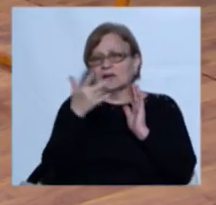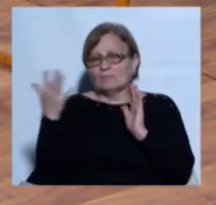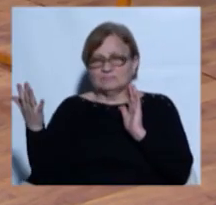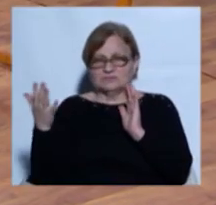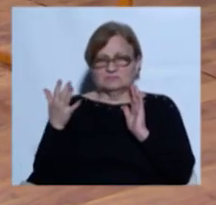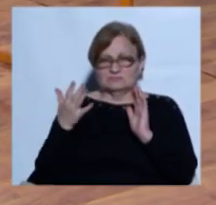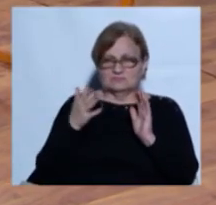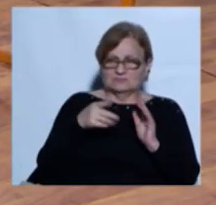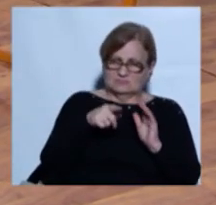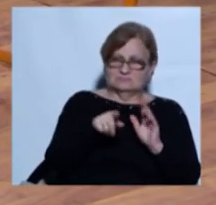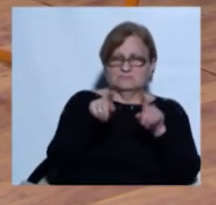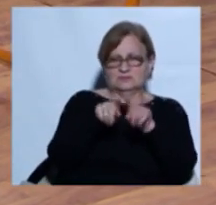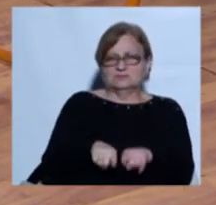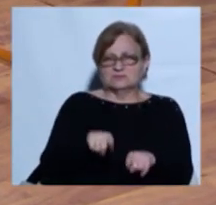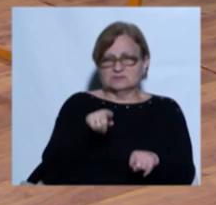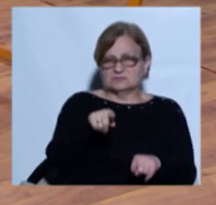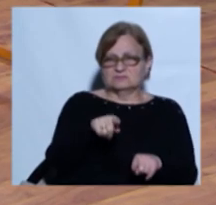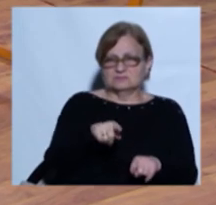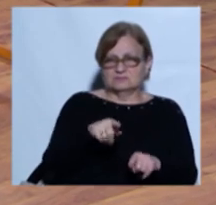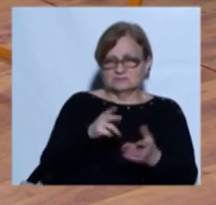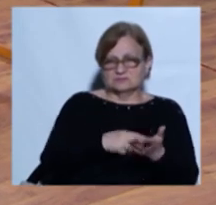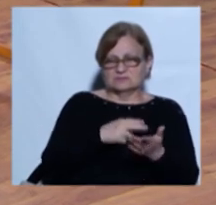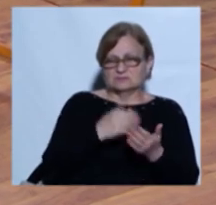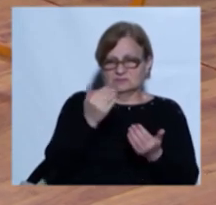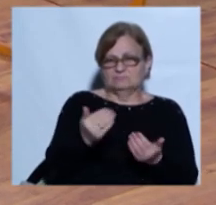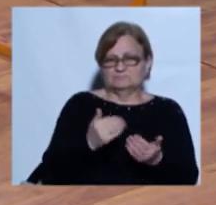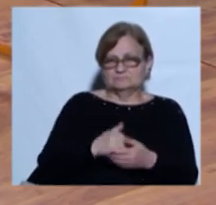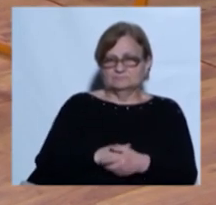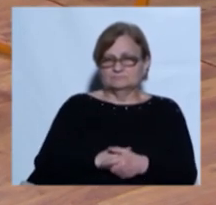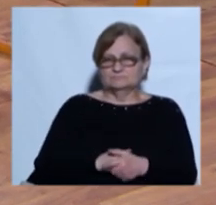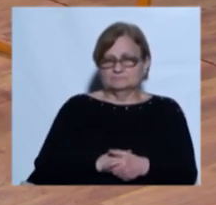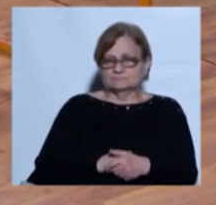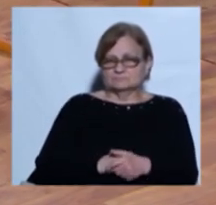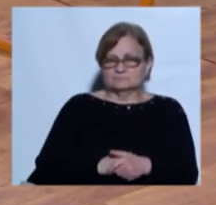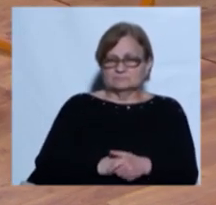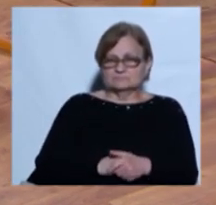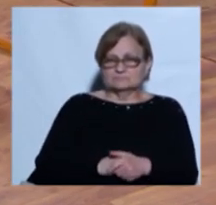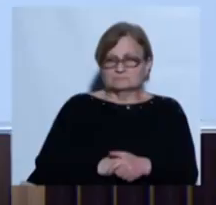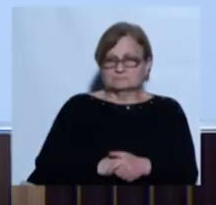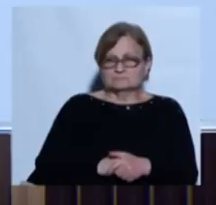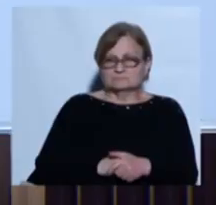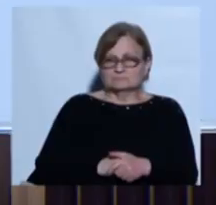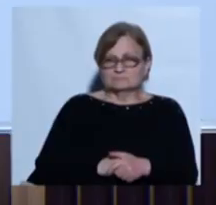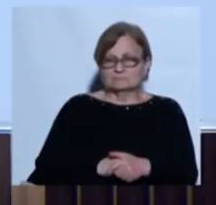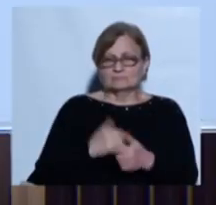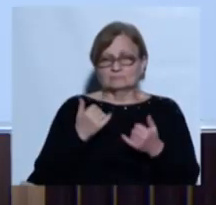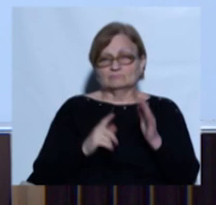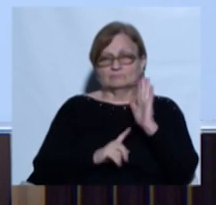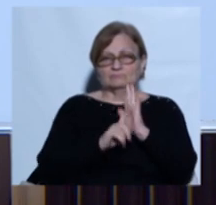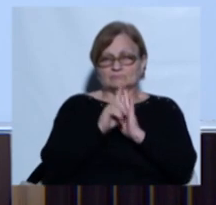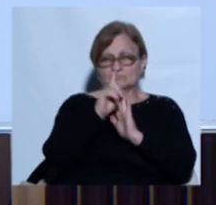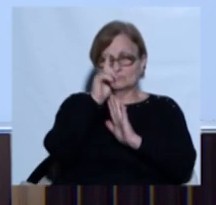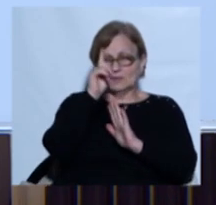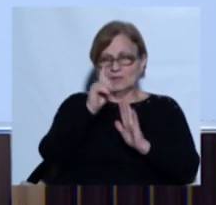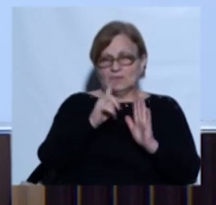ხრივ გამონაკლისი არც ჯემალ ქარჩხაძის ეს მოთხრობა. ეხლა დავიწყოთ, მივყვეთ